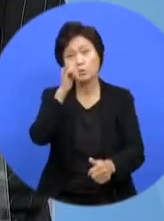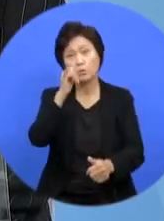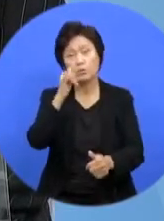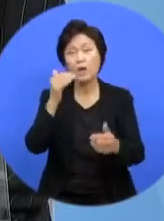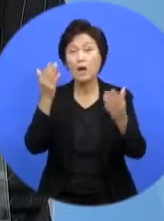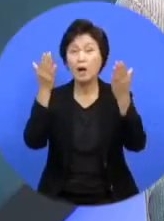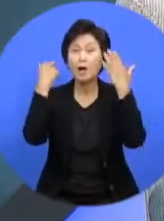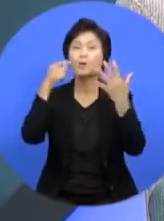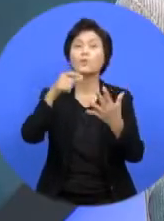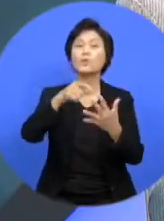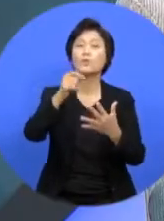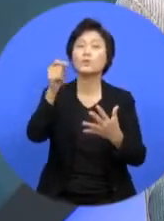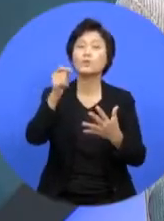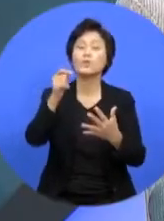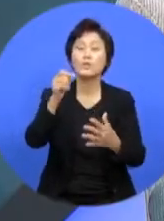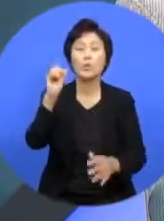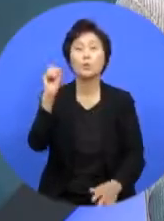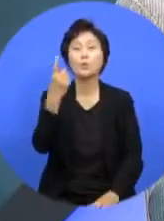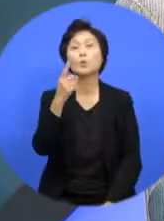그럼? 저는